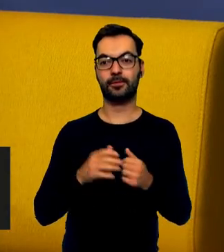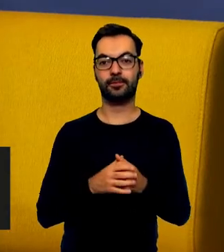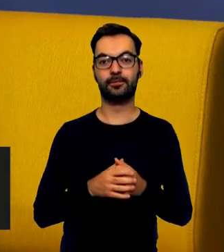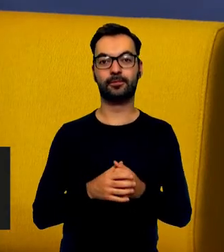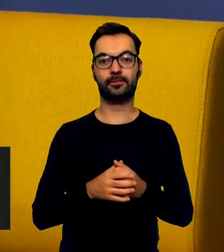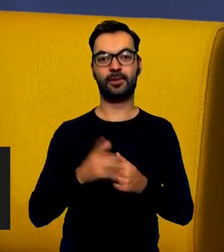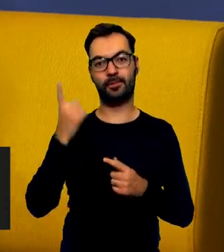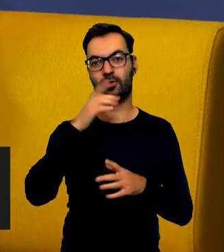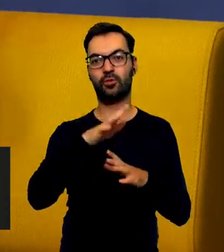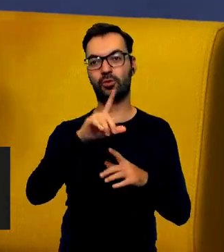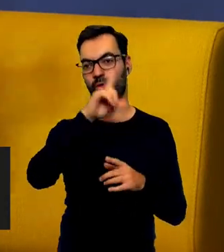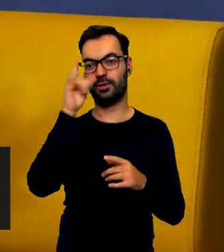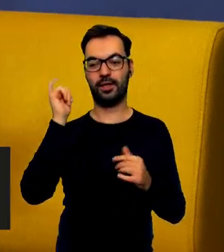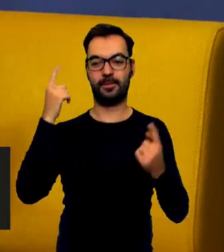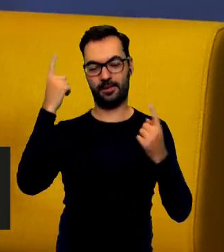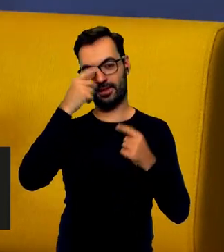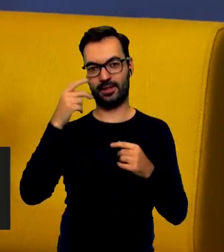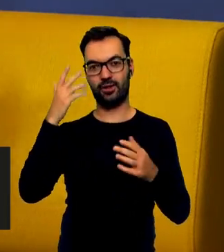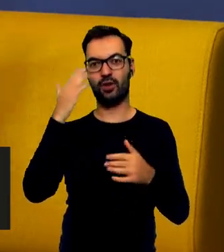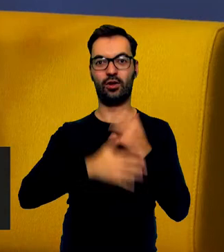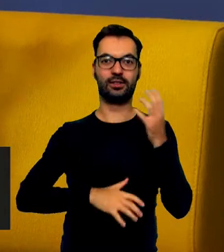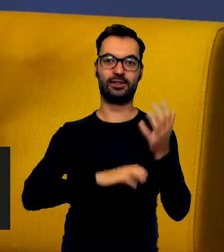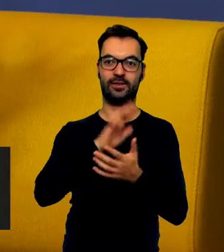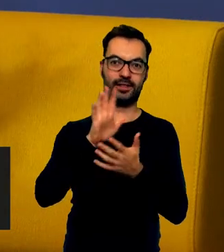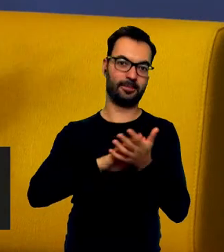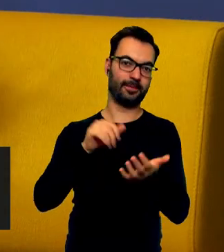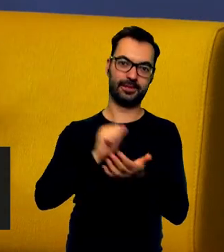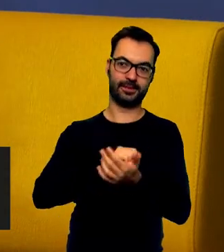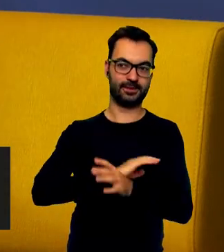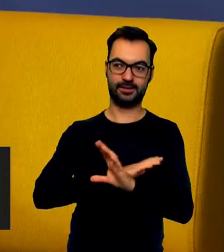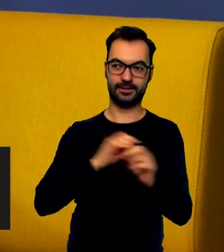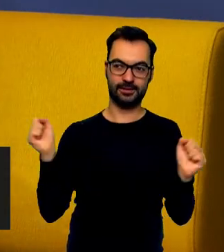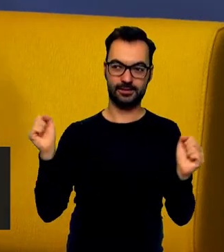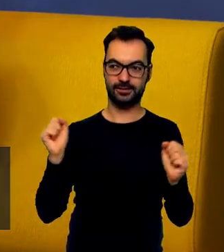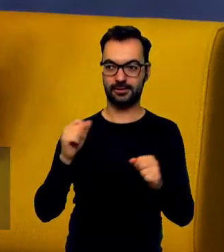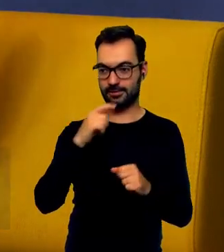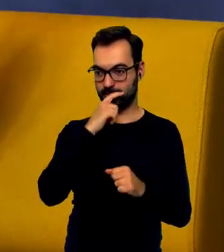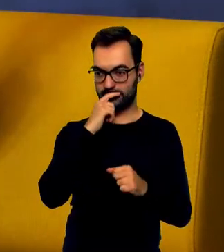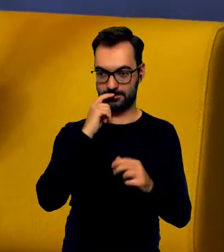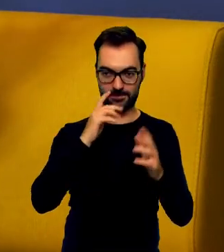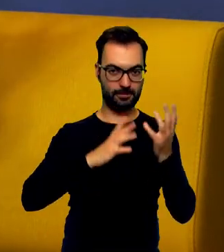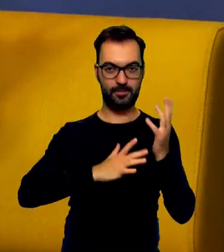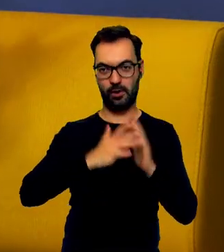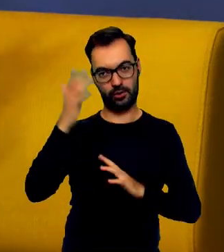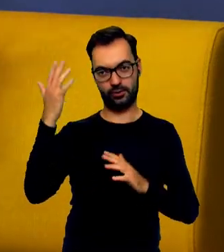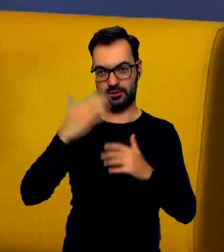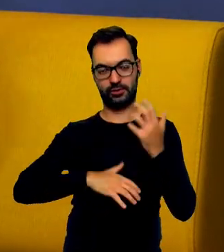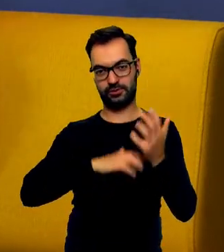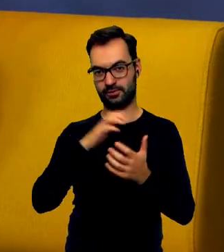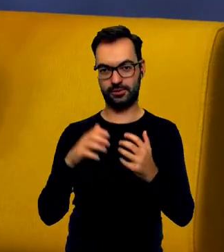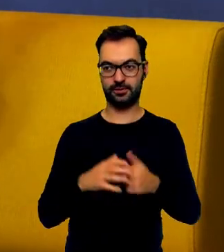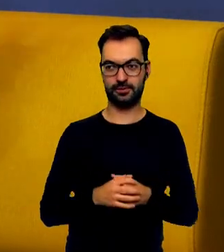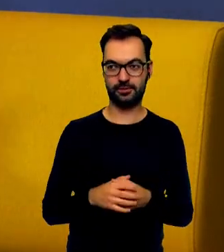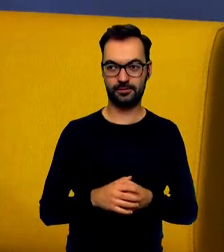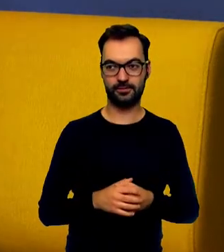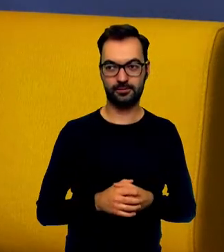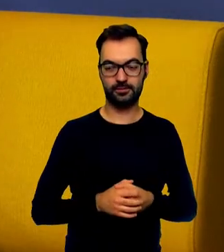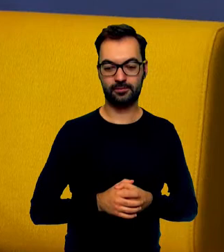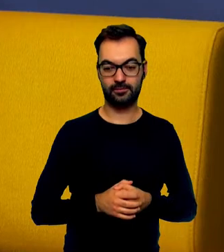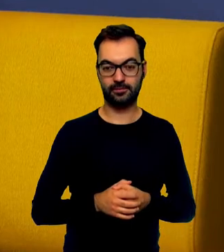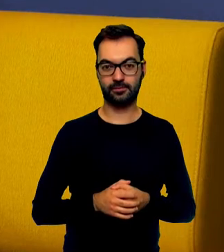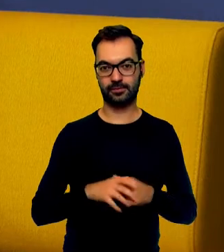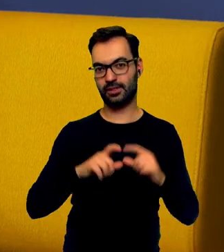jak sądzę, wielu z nas, kiedy myśli o apokalipsie, końcu świata, pożodze, która ma świat, w którym